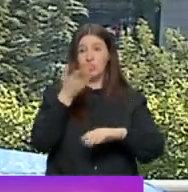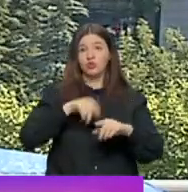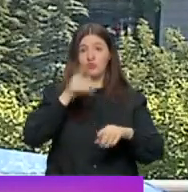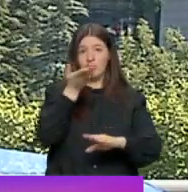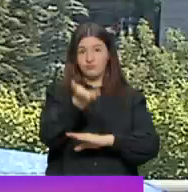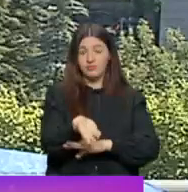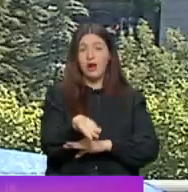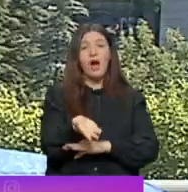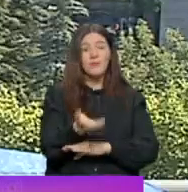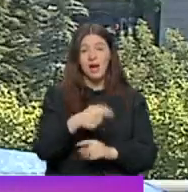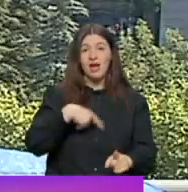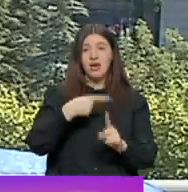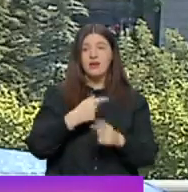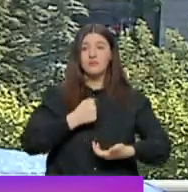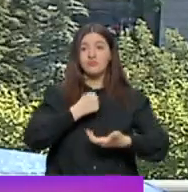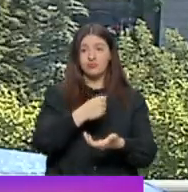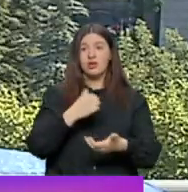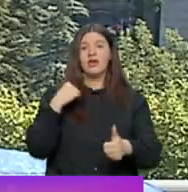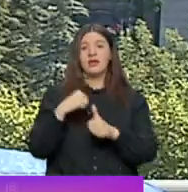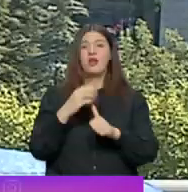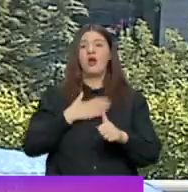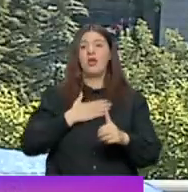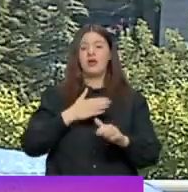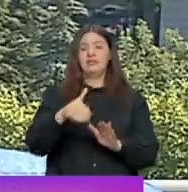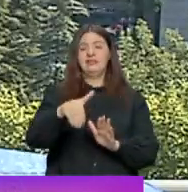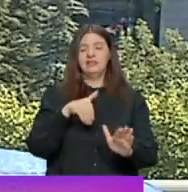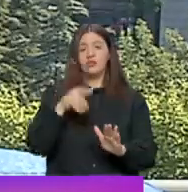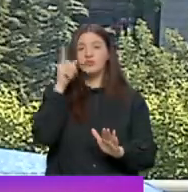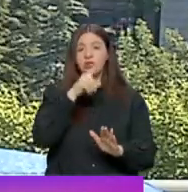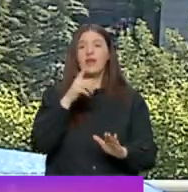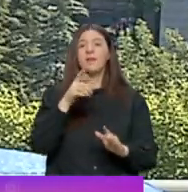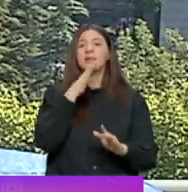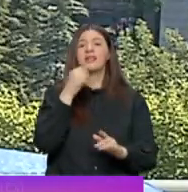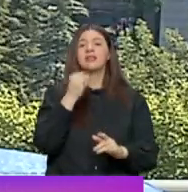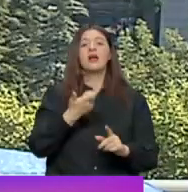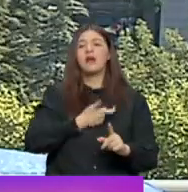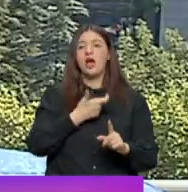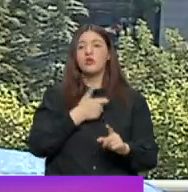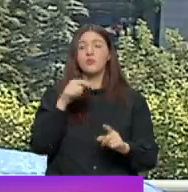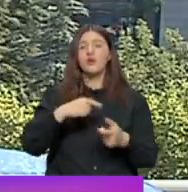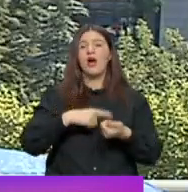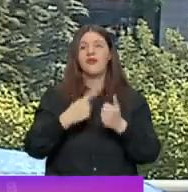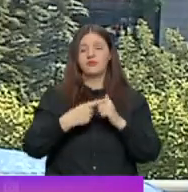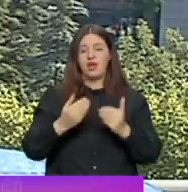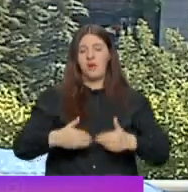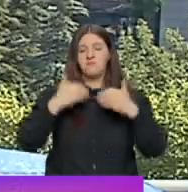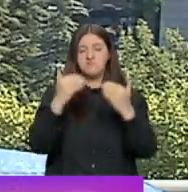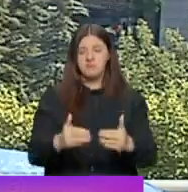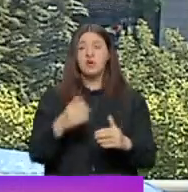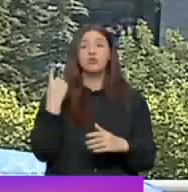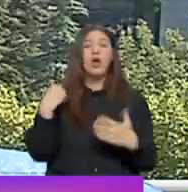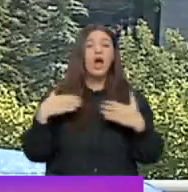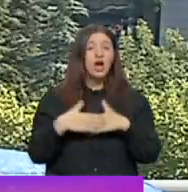gündemine ama ek bütçe yine öne çekildiği için dezenformasyon yasası bu haftaya bırakılmıştı.